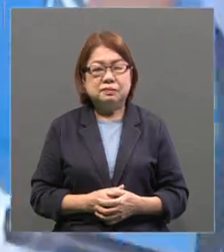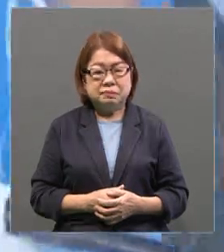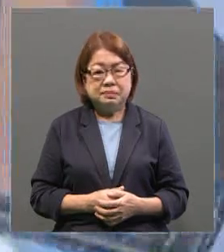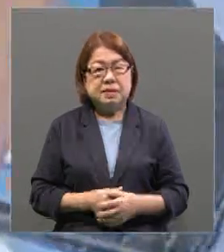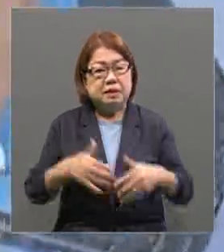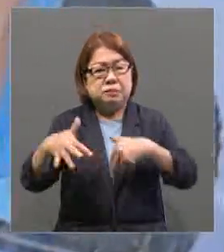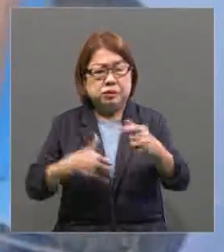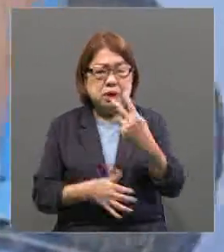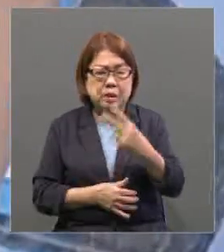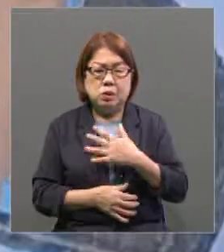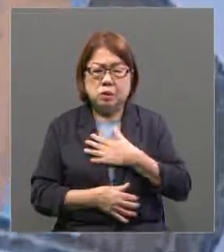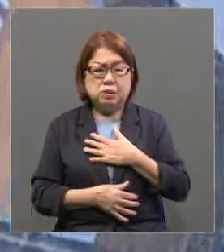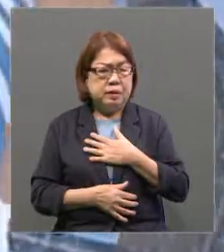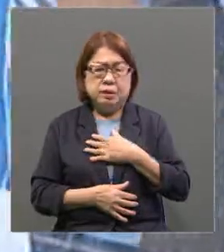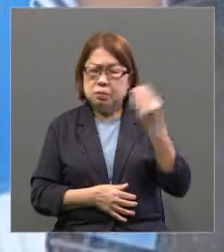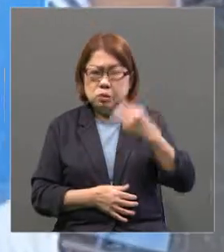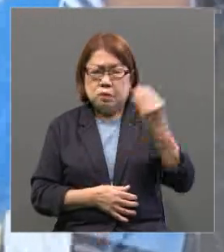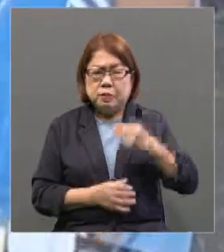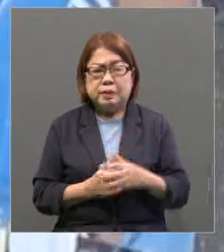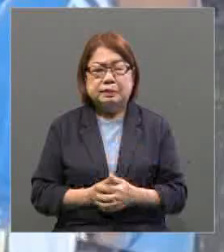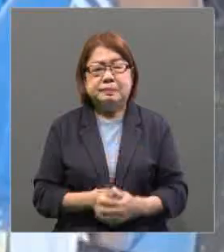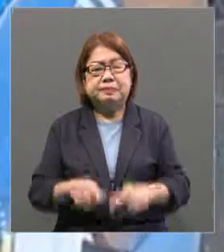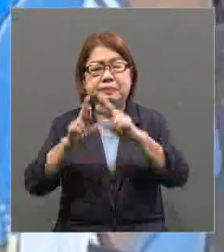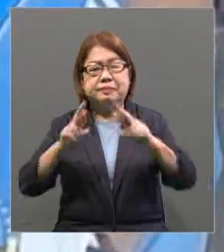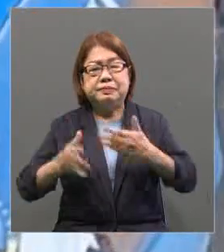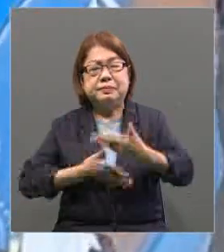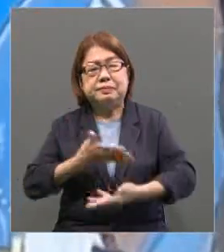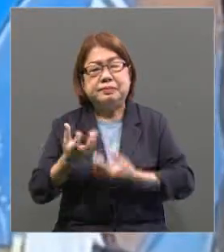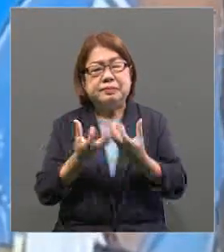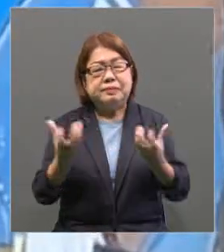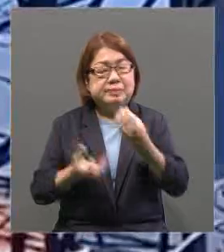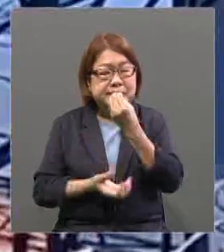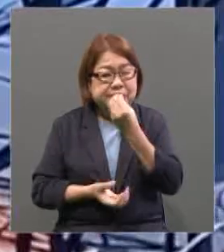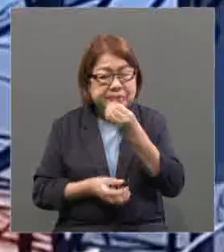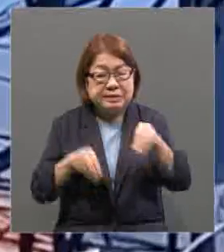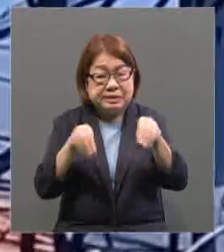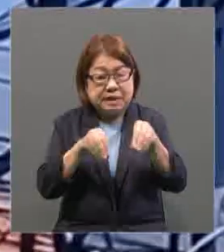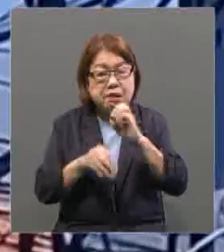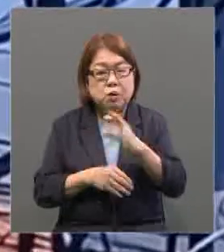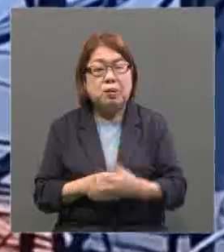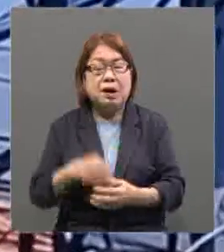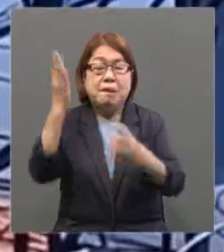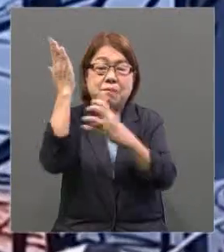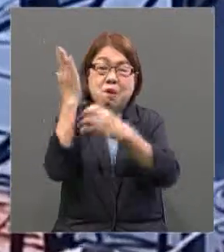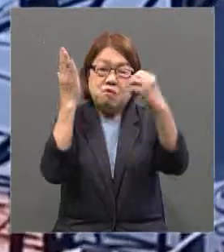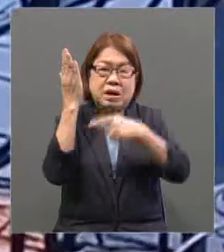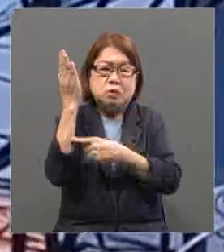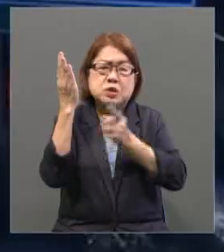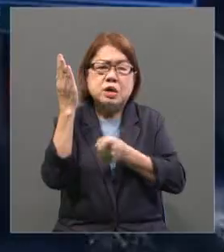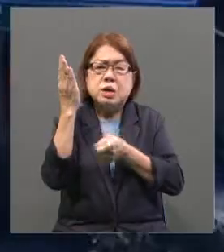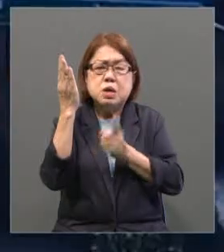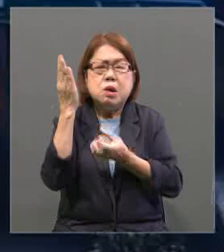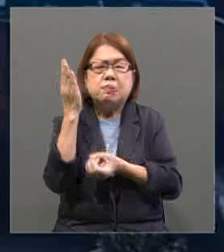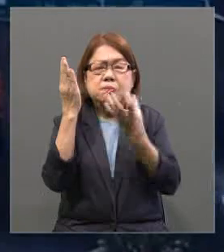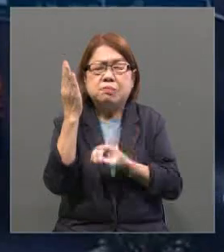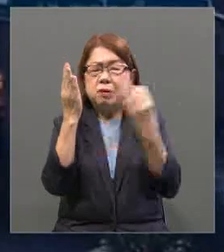ชาวบ้านบอกว่าโอ๊ยบ่อยมากนะคะอย่างที่ชาวบ้านร้านค้าที่อยู่บริเวณใกล้เคียงบอกอะค่ะว่าหม้อแปลงจุดนี้เนี่ยเกิดระเบิดบ่อยครั้งล่า